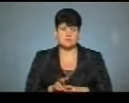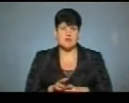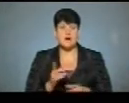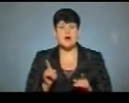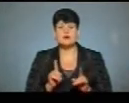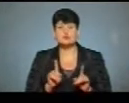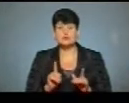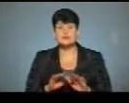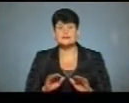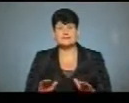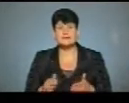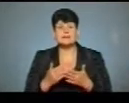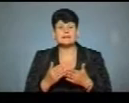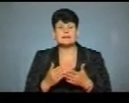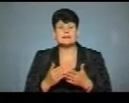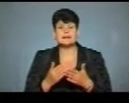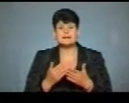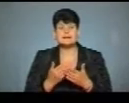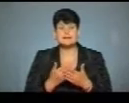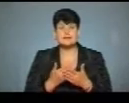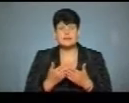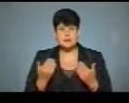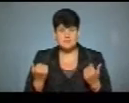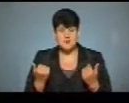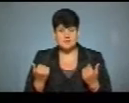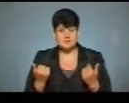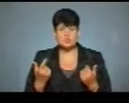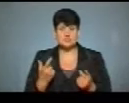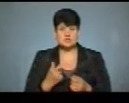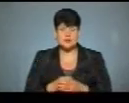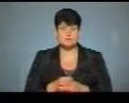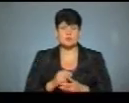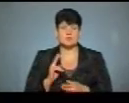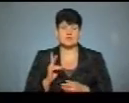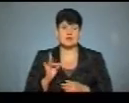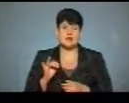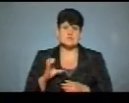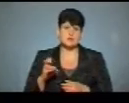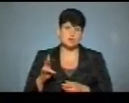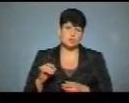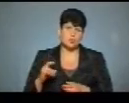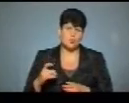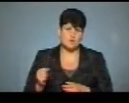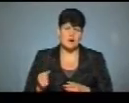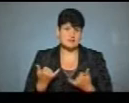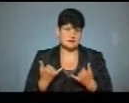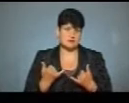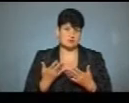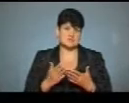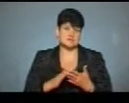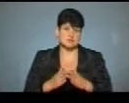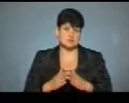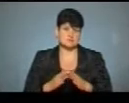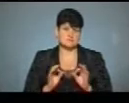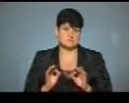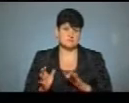щодо дітей, які не мають кору і паротиту краснухи, немає цього. І в період епідемічного благополуччя в нас немає, в нас є